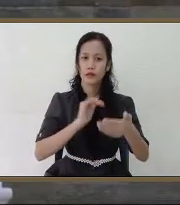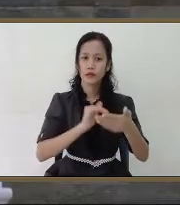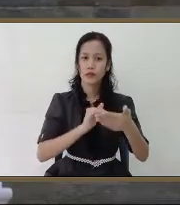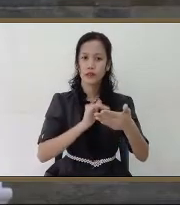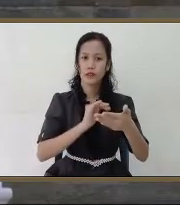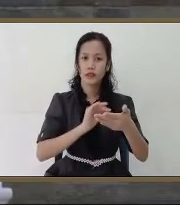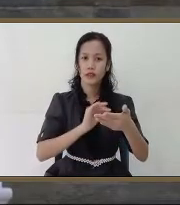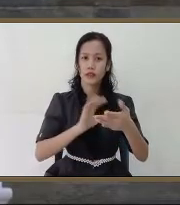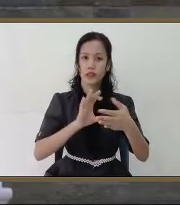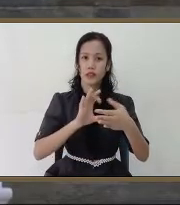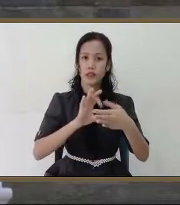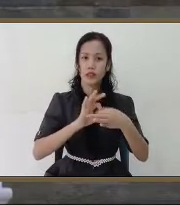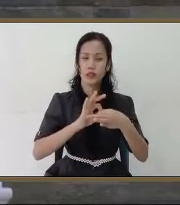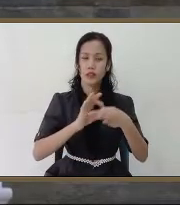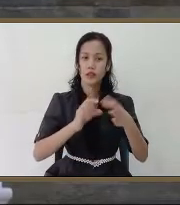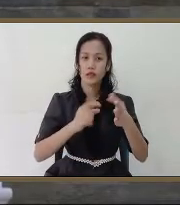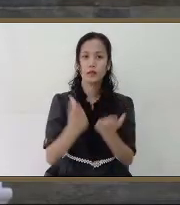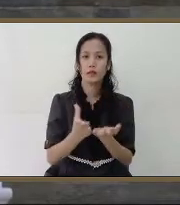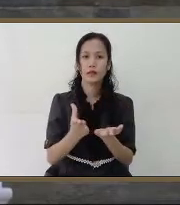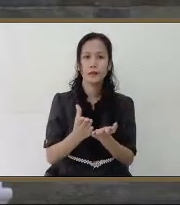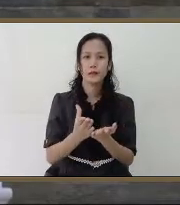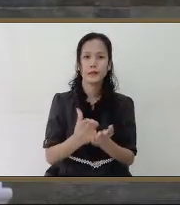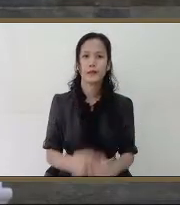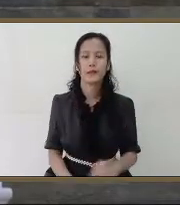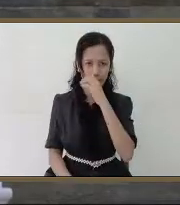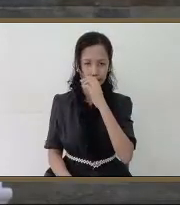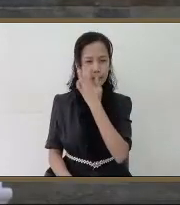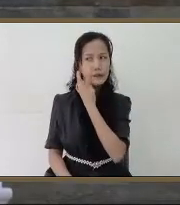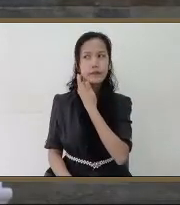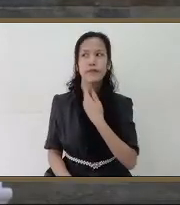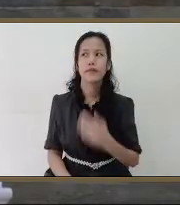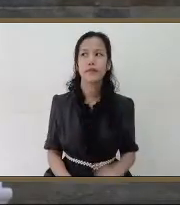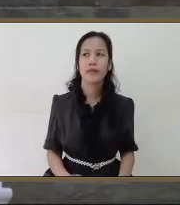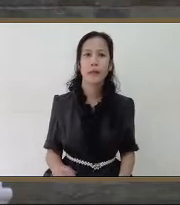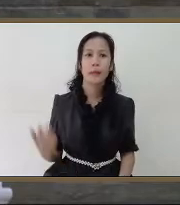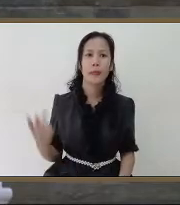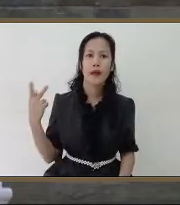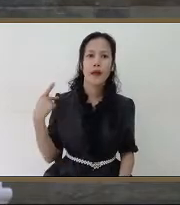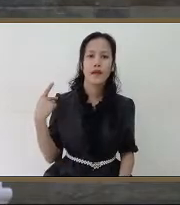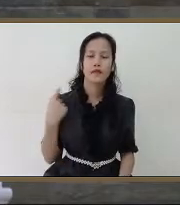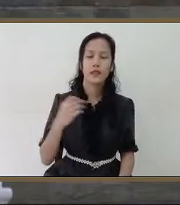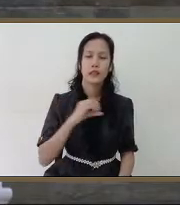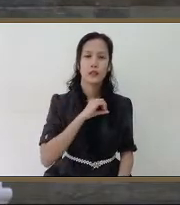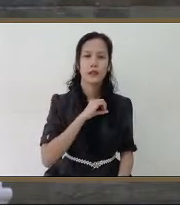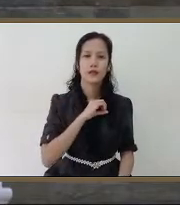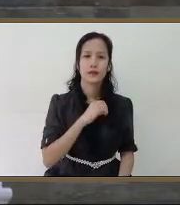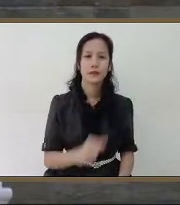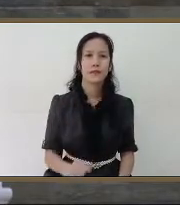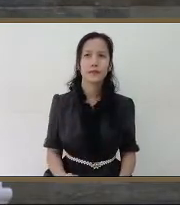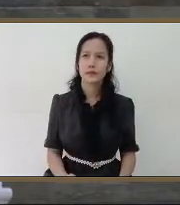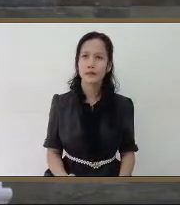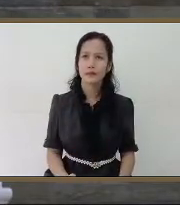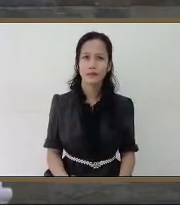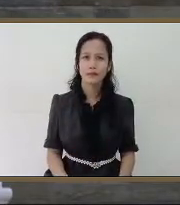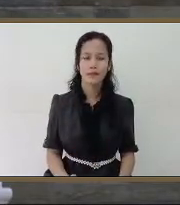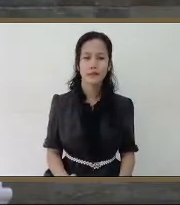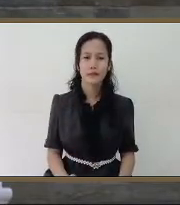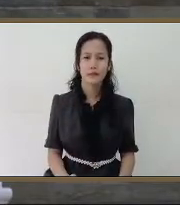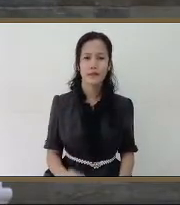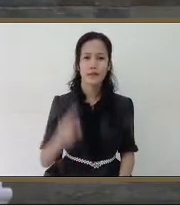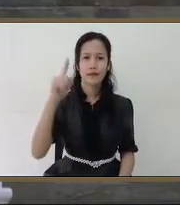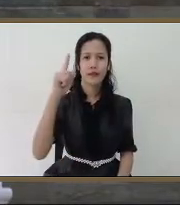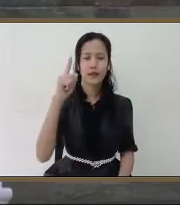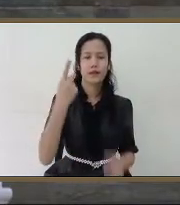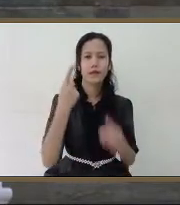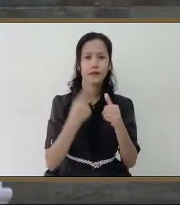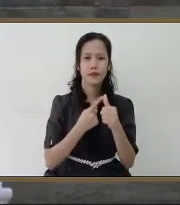concerned, meron po itong, may mga ibang approach po ng outline or synopsis of the book. So first,